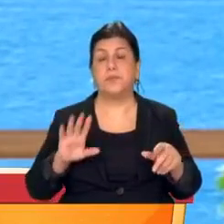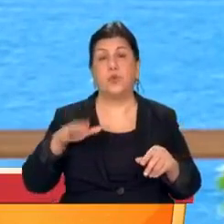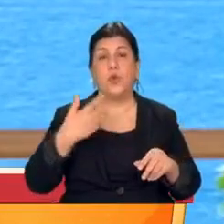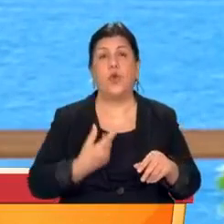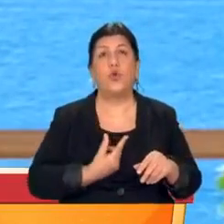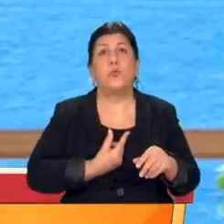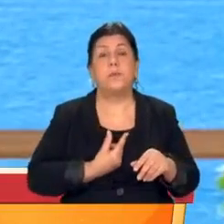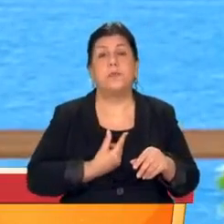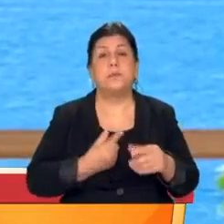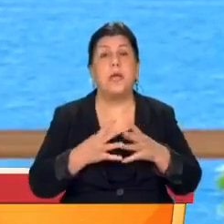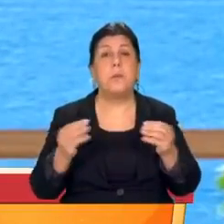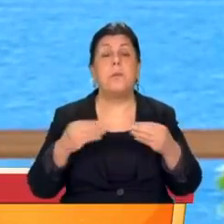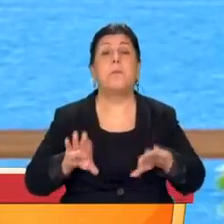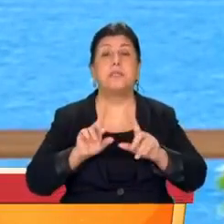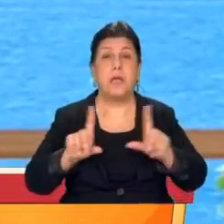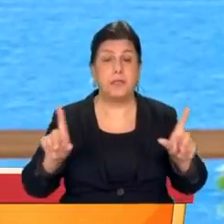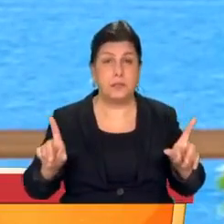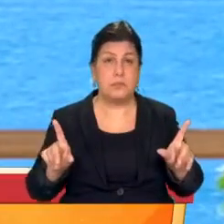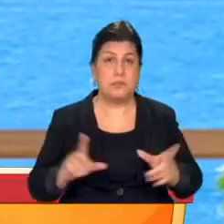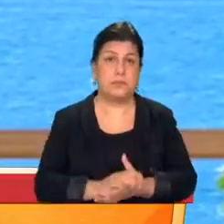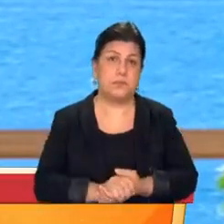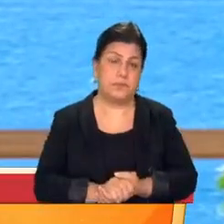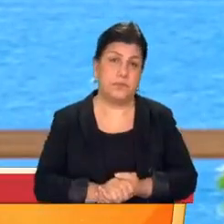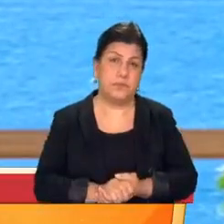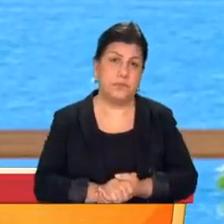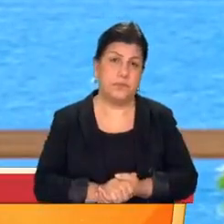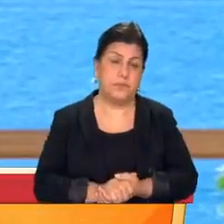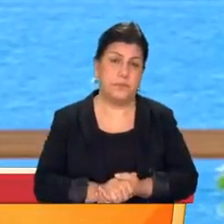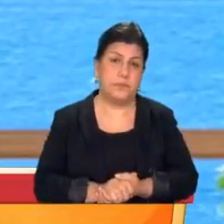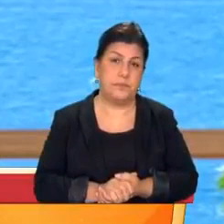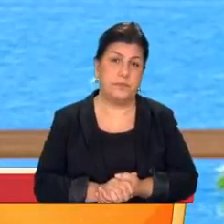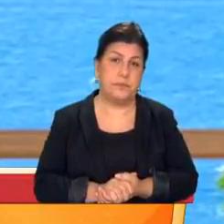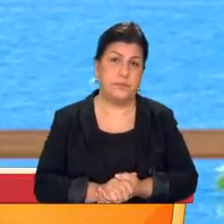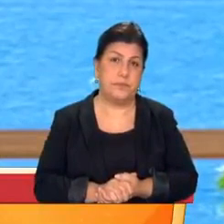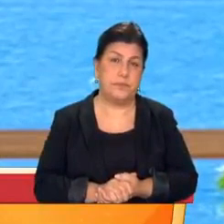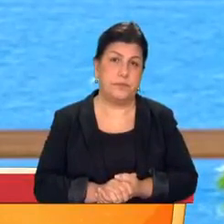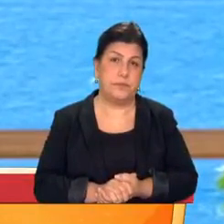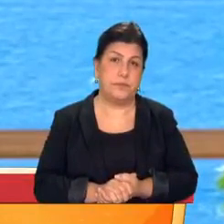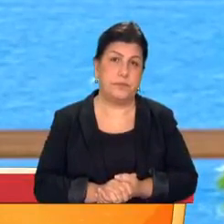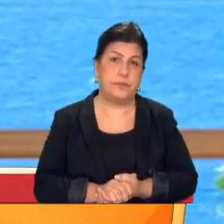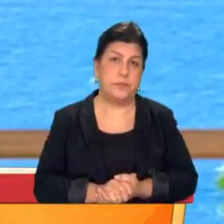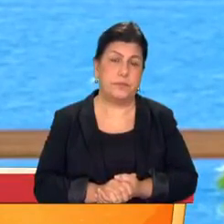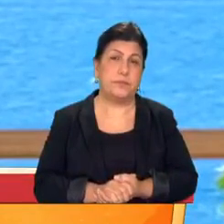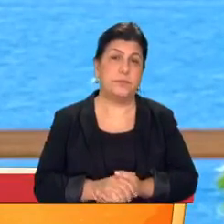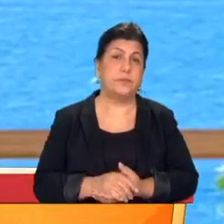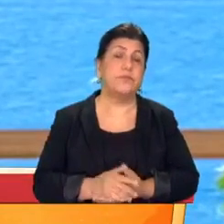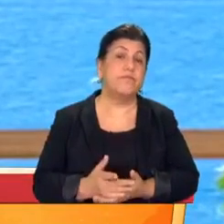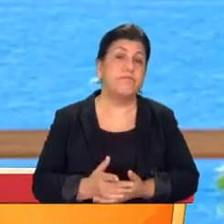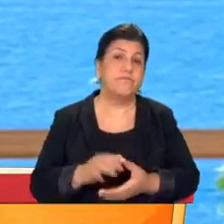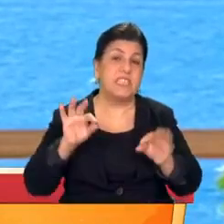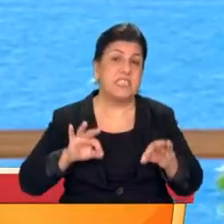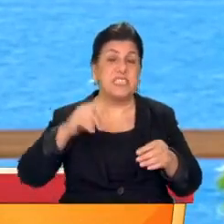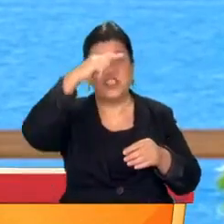Ümidimizi bitirmemiz gerekiyor Ama tabii ki şimdi abi Efendim